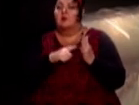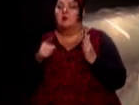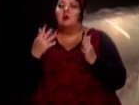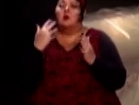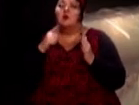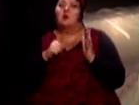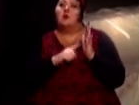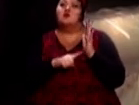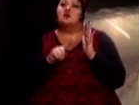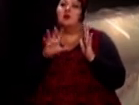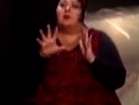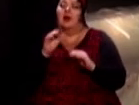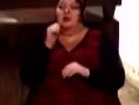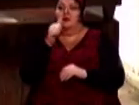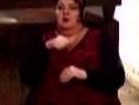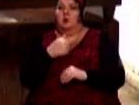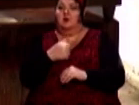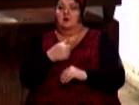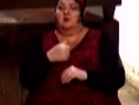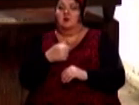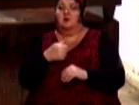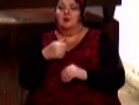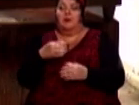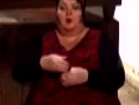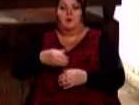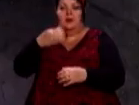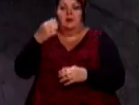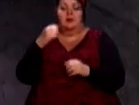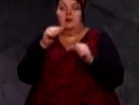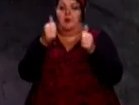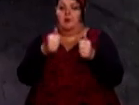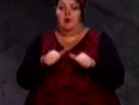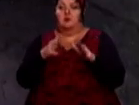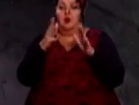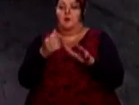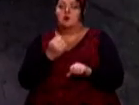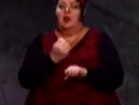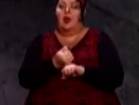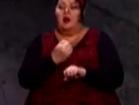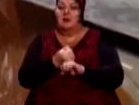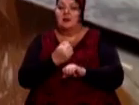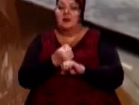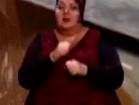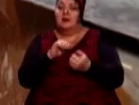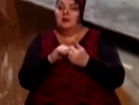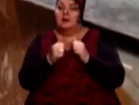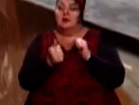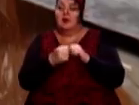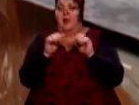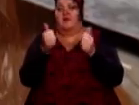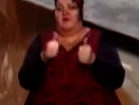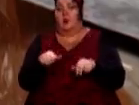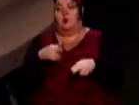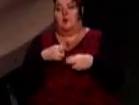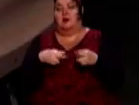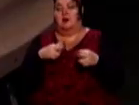було 65 років. П'єдестал пам'ятнику буде гранітним, колона бетонною, фігура бронзовою. Загальна